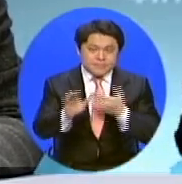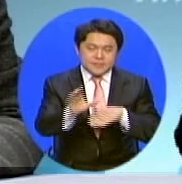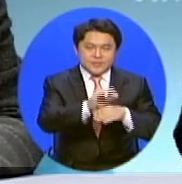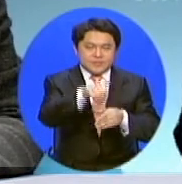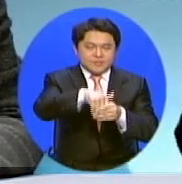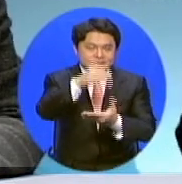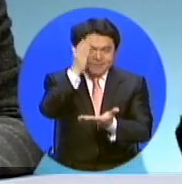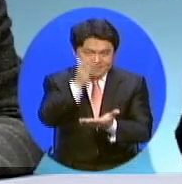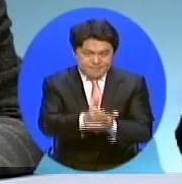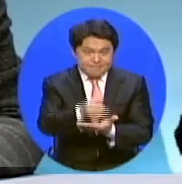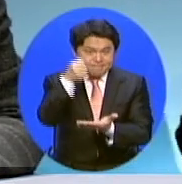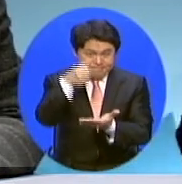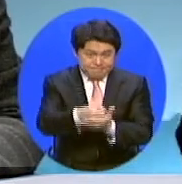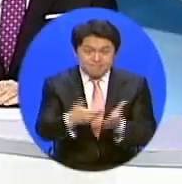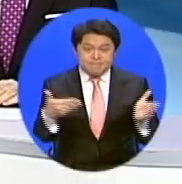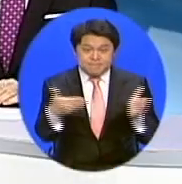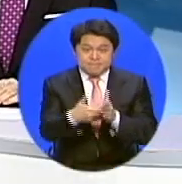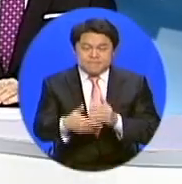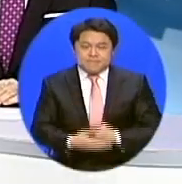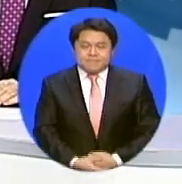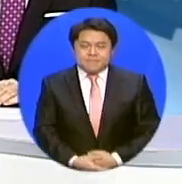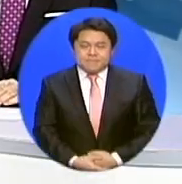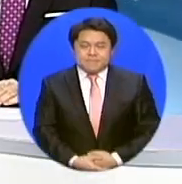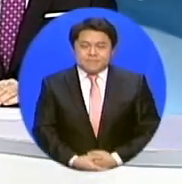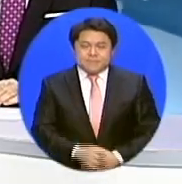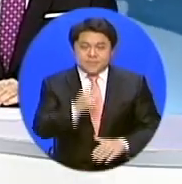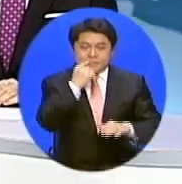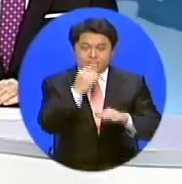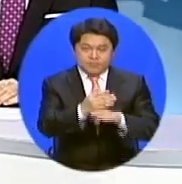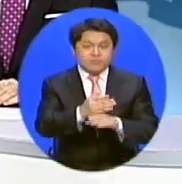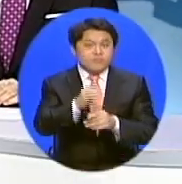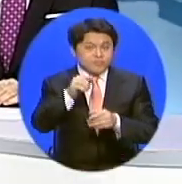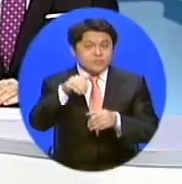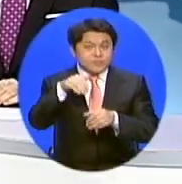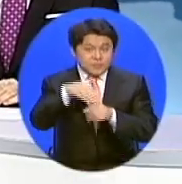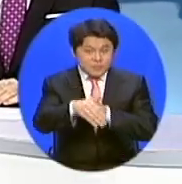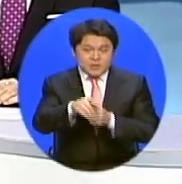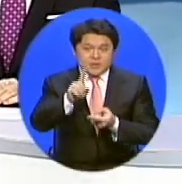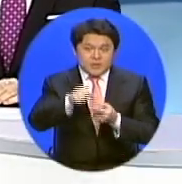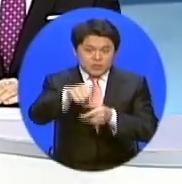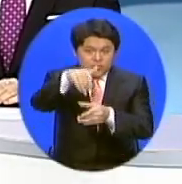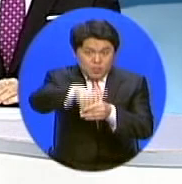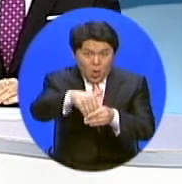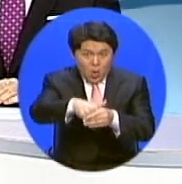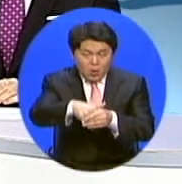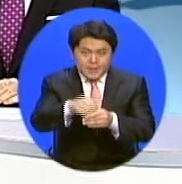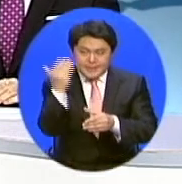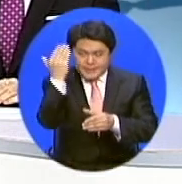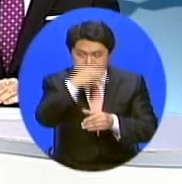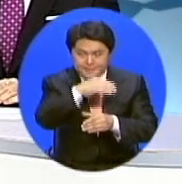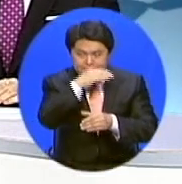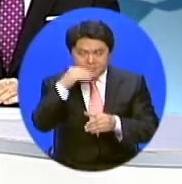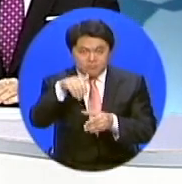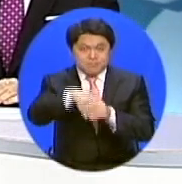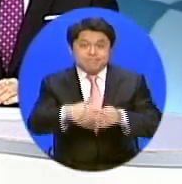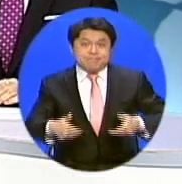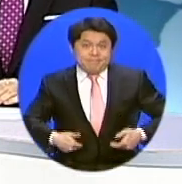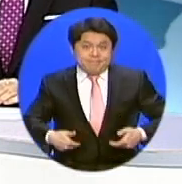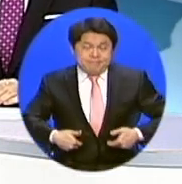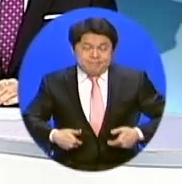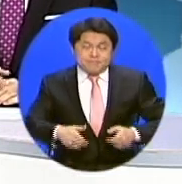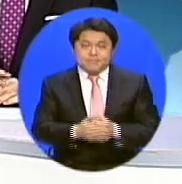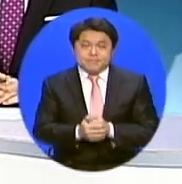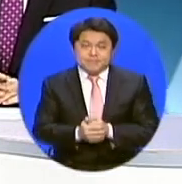전자투표는 하지 않는 것으로 결정이 좀 났습니다. 뭐 민주주의 절차에 의해서 이루어지는 투표이고 분명히 투명하고 공정하게 이루어지는 것이기